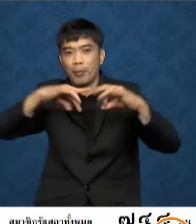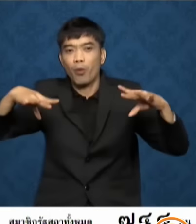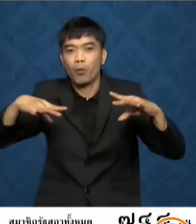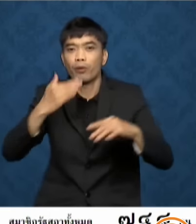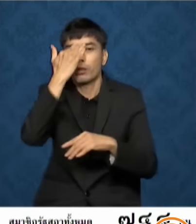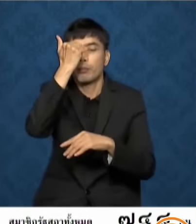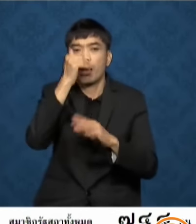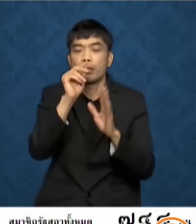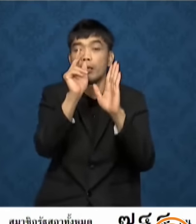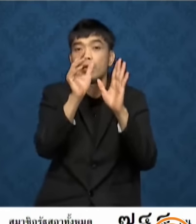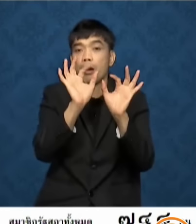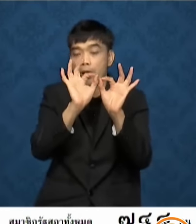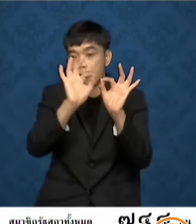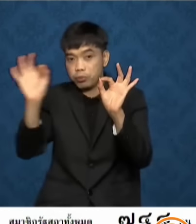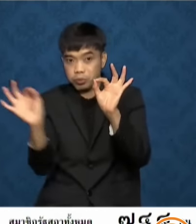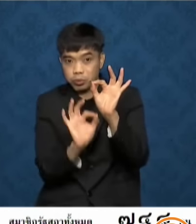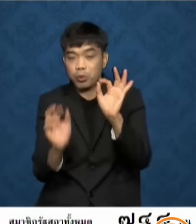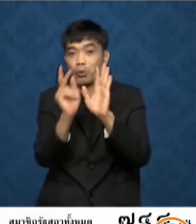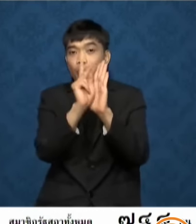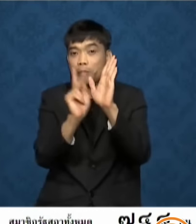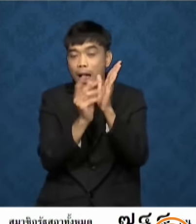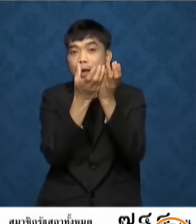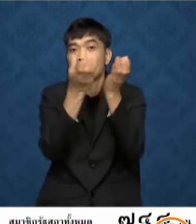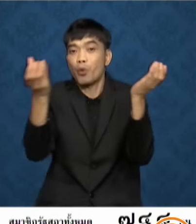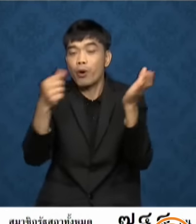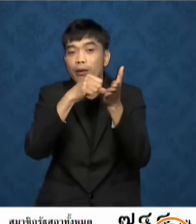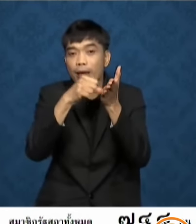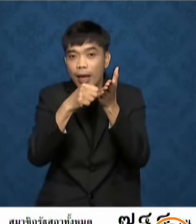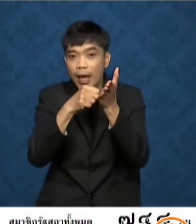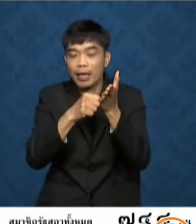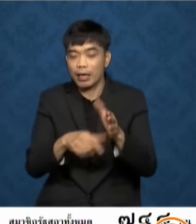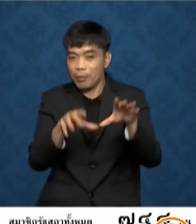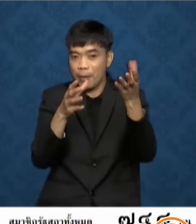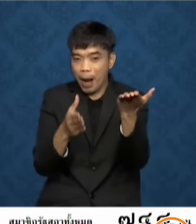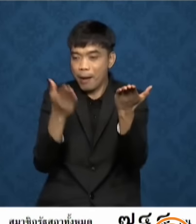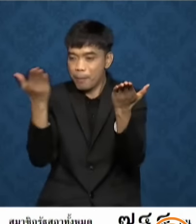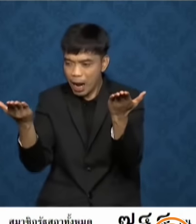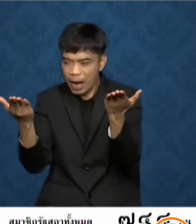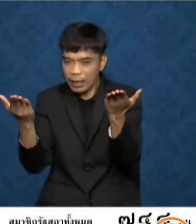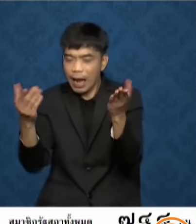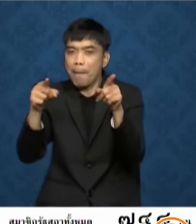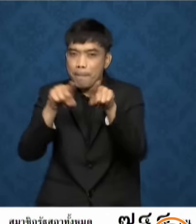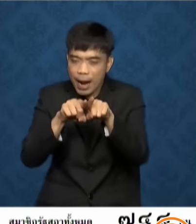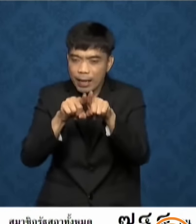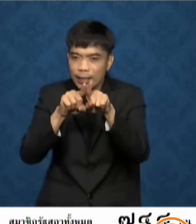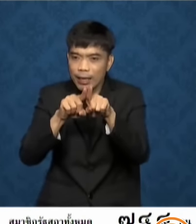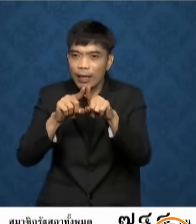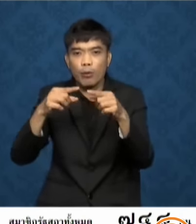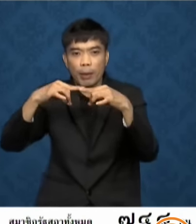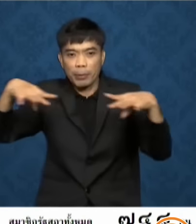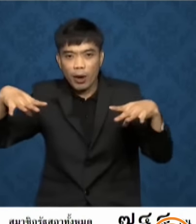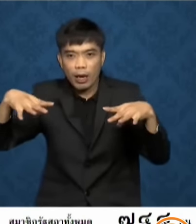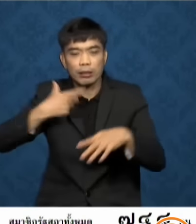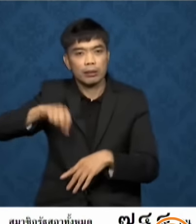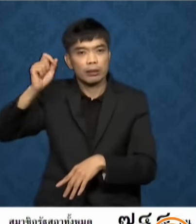แก้ไขรัฐธรมนทสอง poseึกมหากการทสอดคร้กันจะขัดกับรัฐธรมนูน or คำวิจัย สารมนูน